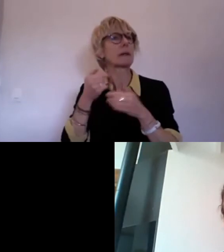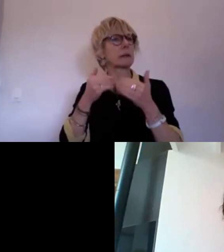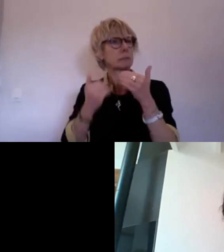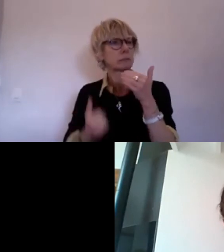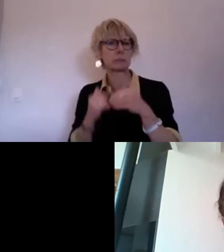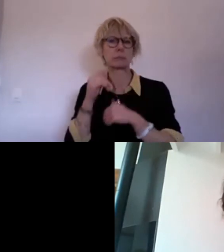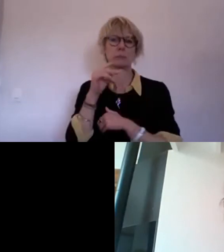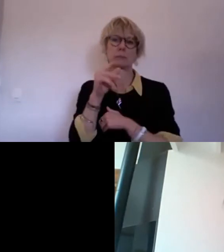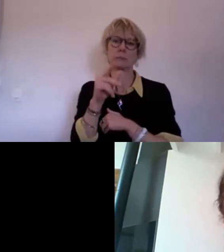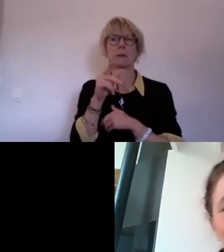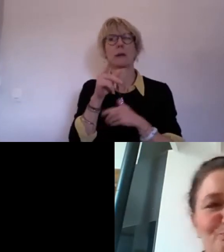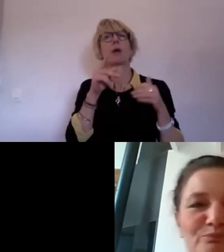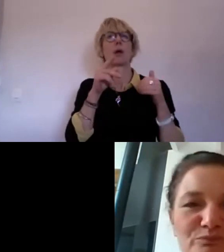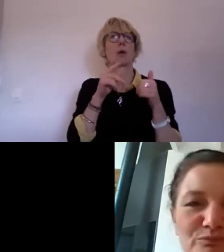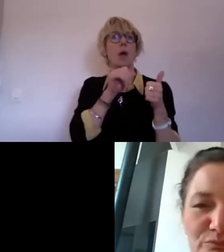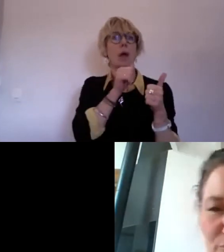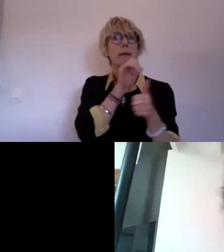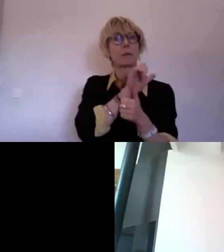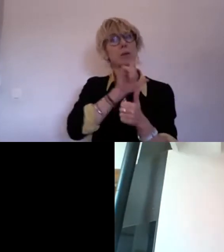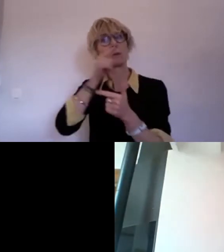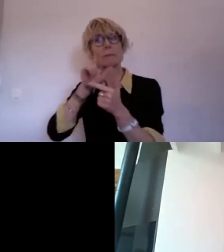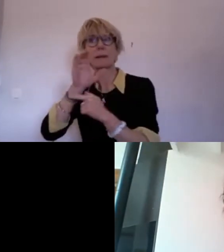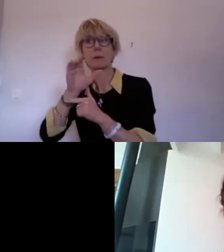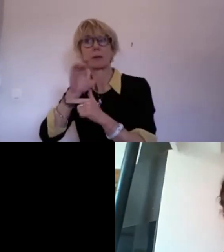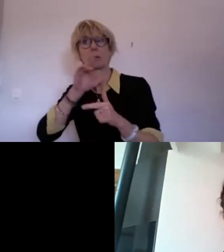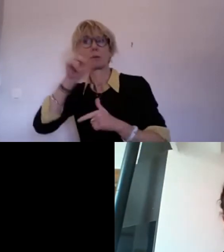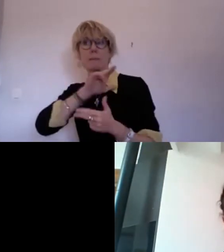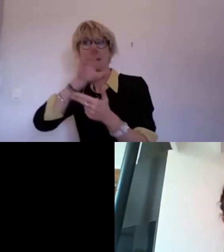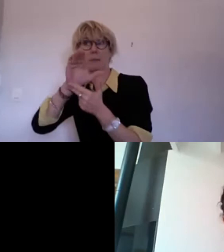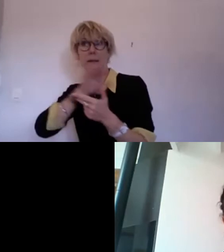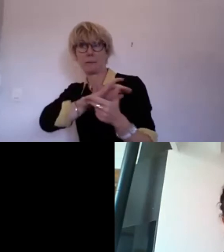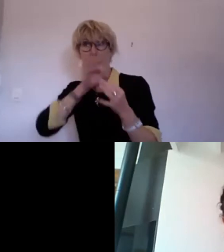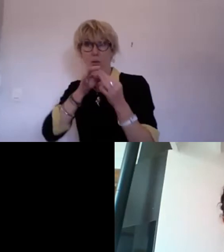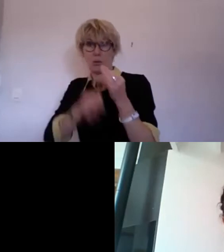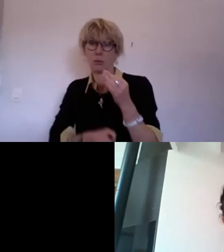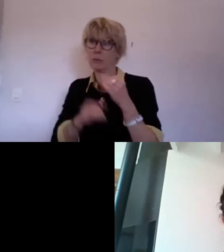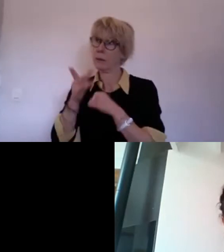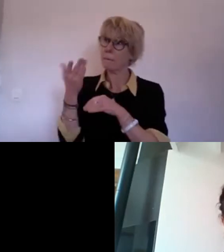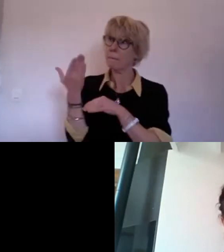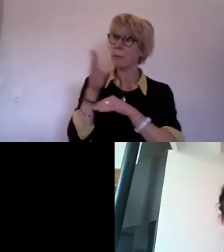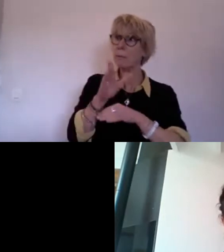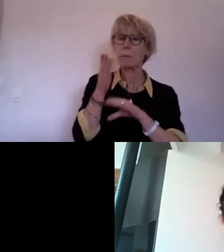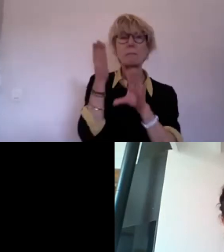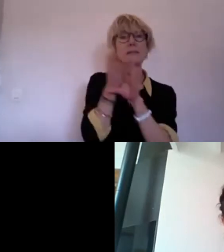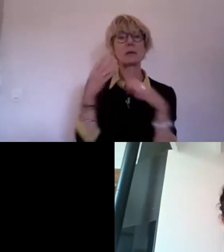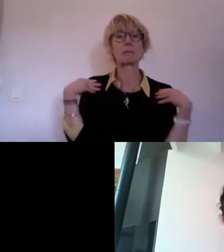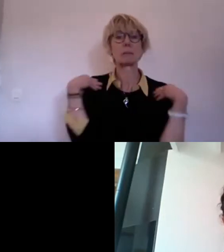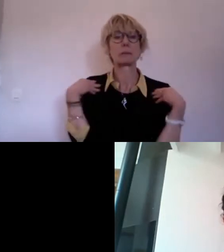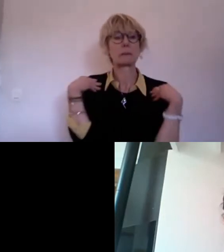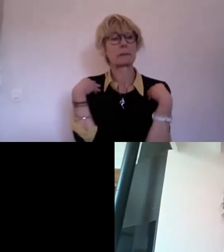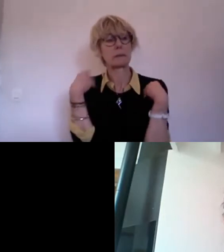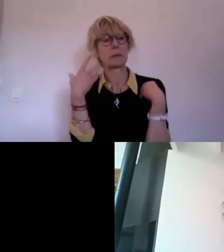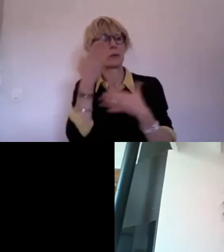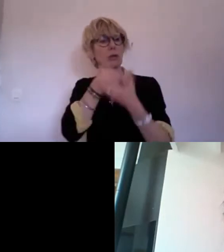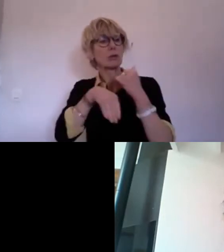à l'heure et une troisième pour conclure. Je vous propose d'écouter le témoignage de Marianne Derck, qui est psychomotricienne dans un accueil de jour pour personnes atteintes de